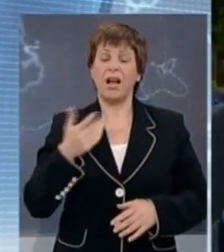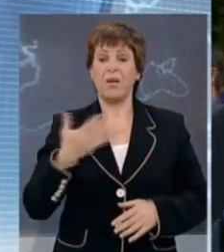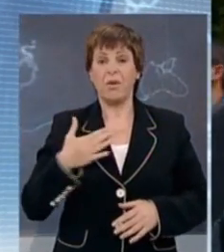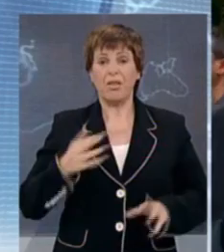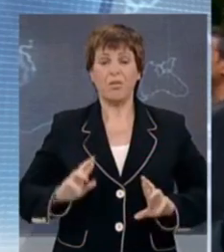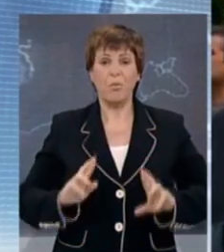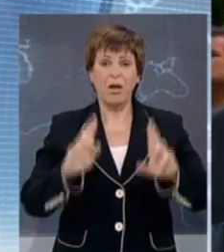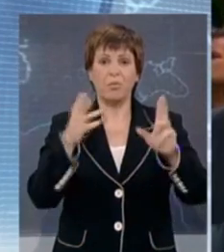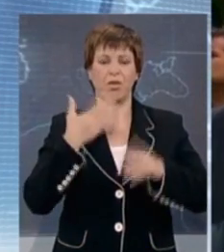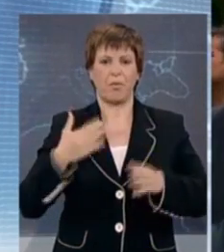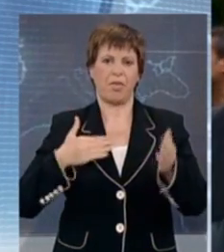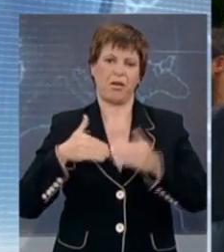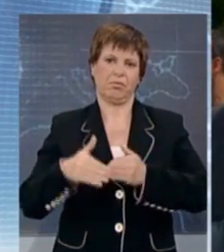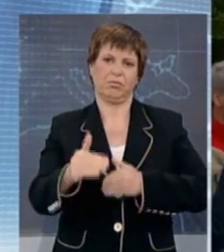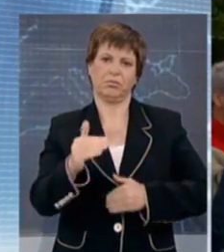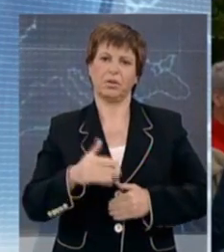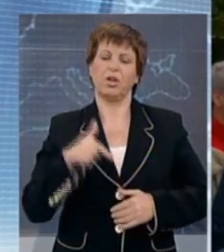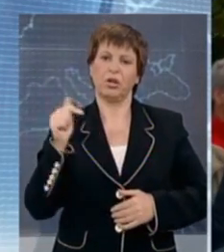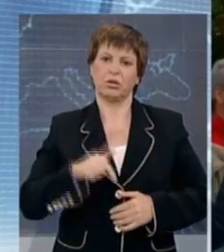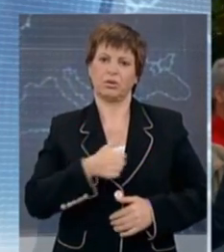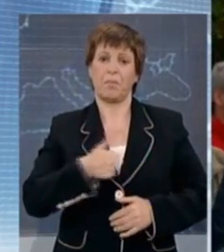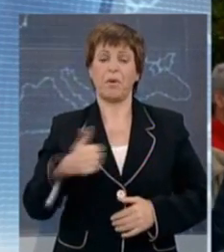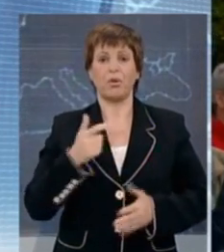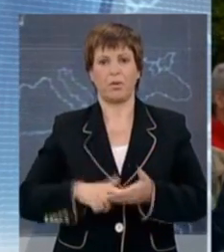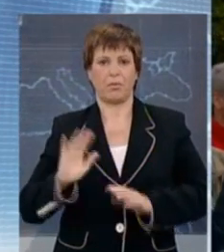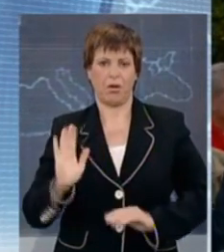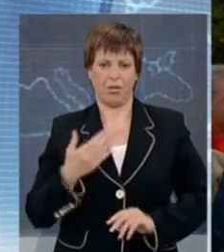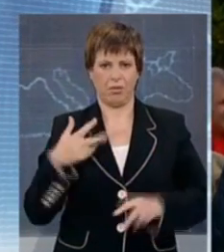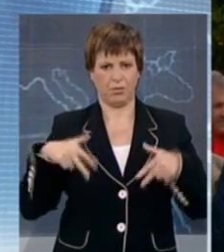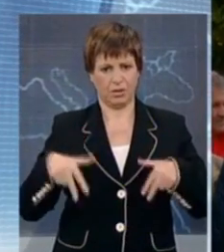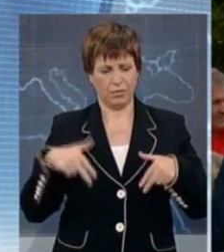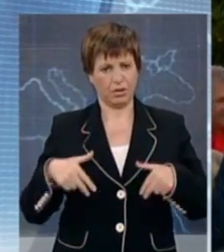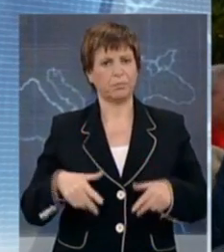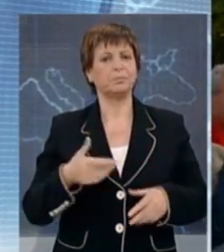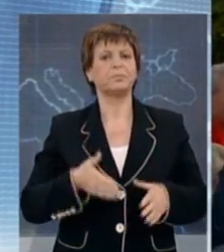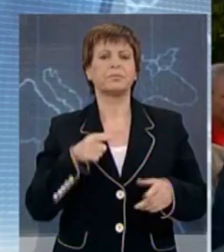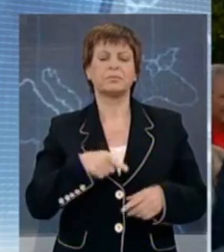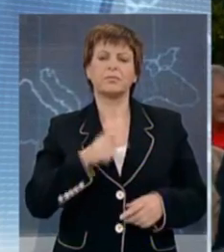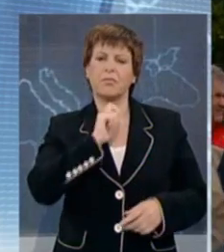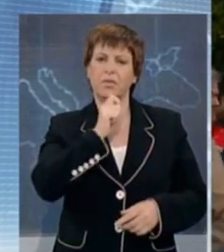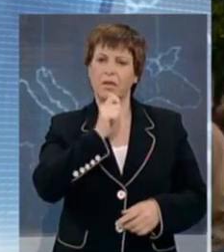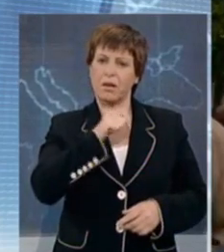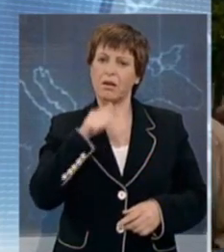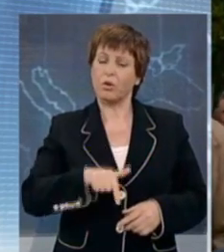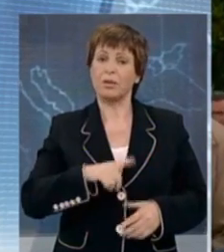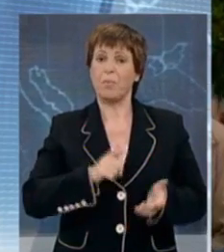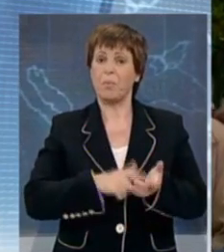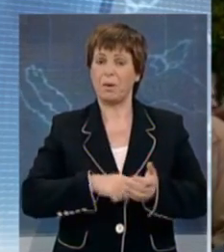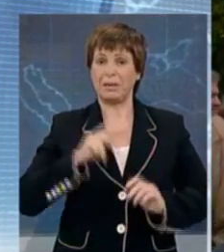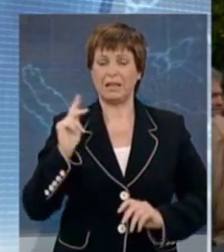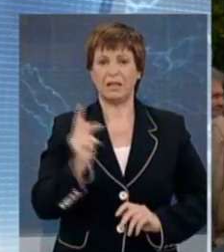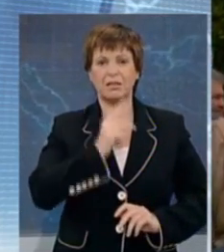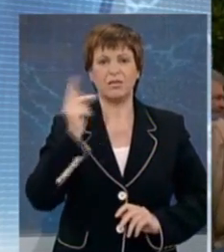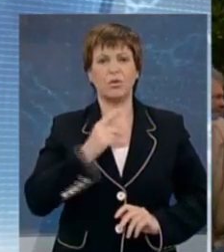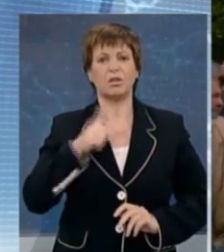ελπίδα και προοπτική για αυτόν τον τόπο. Τούτη η κοινωνία πρέπει όρθια να αντιμετωπίσει, εξοπλισμένη με τα δικαιώματά της,